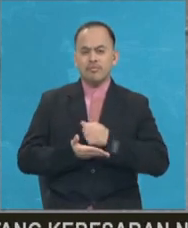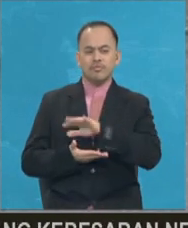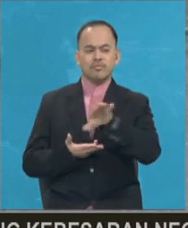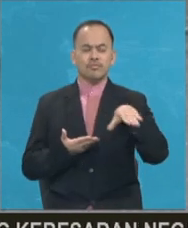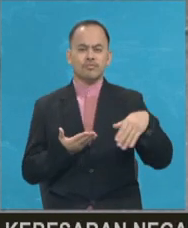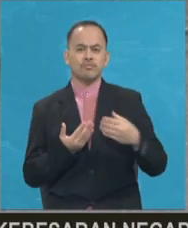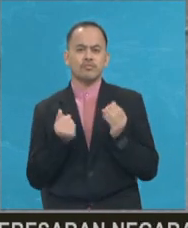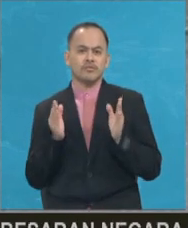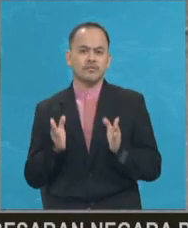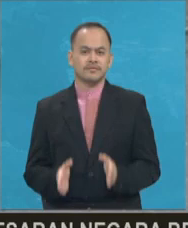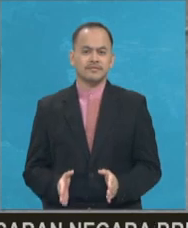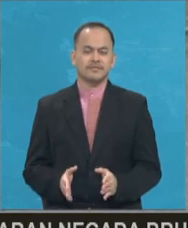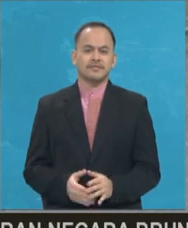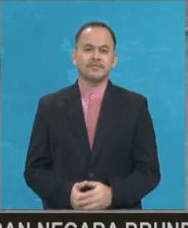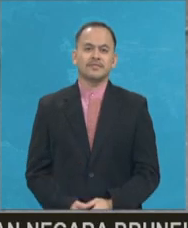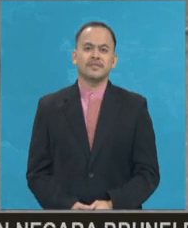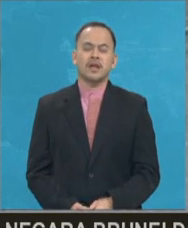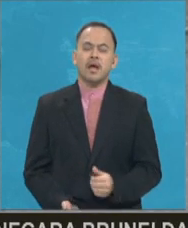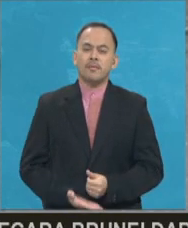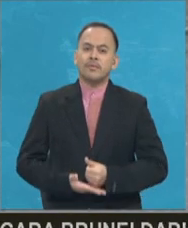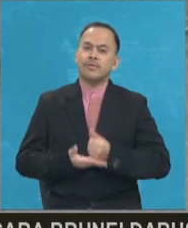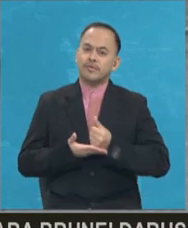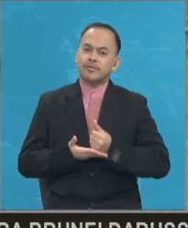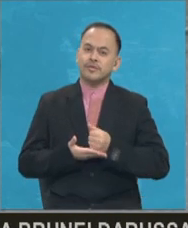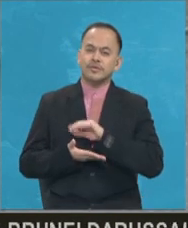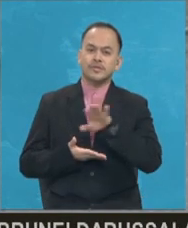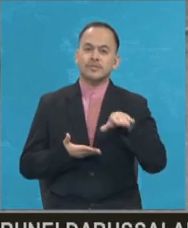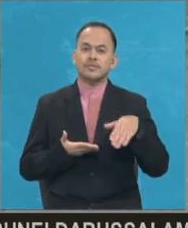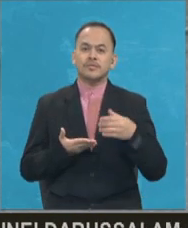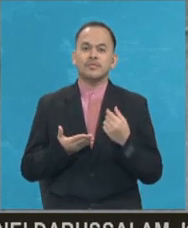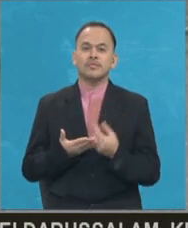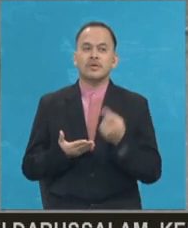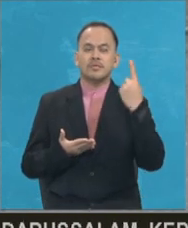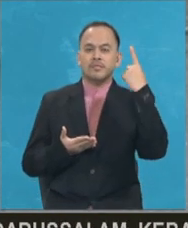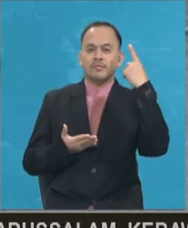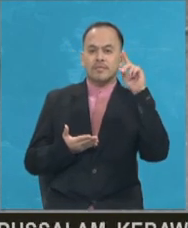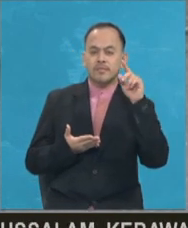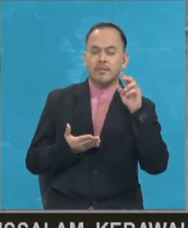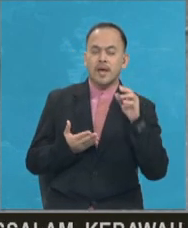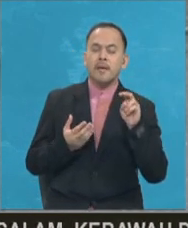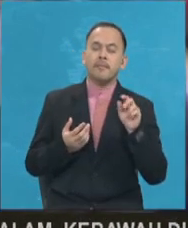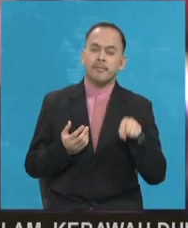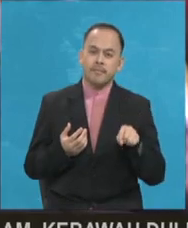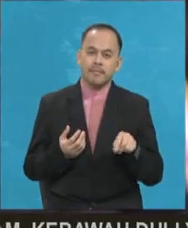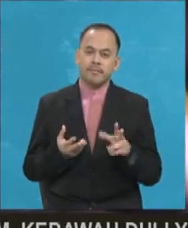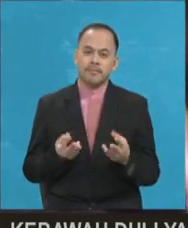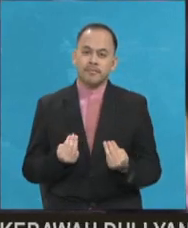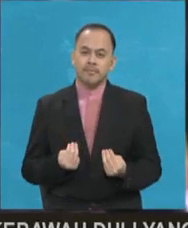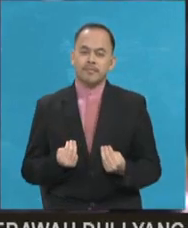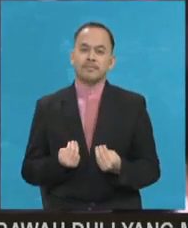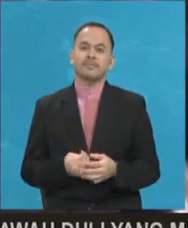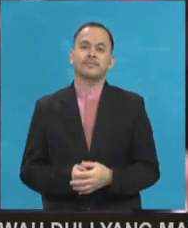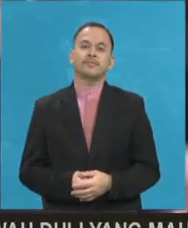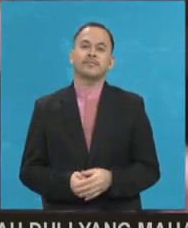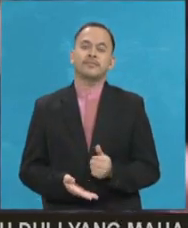sekeliling dan dapat menolong semua orang yang memerlukan bantuan walaupun